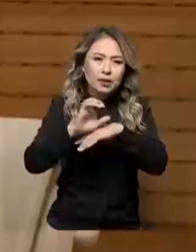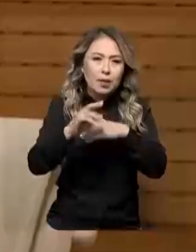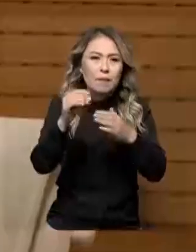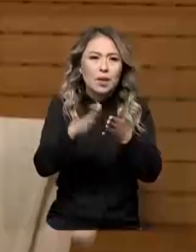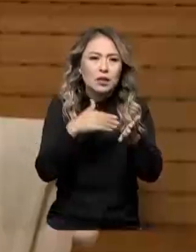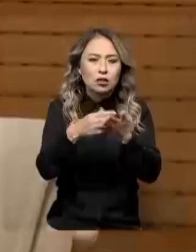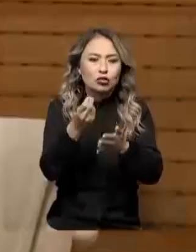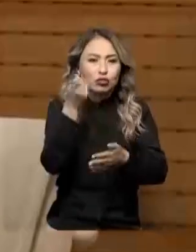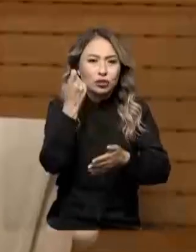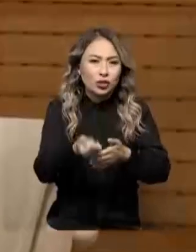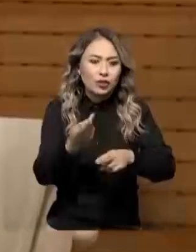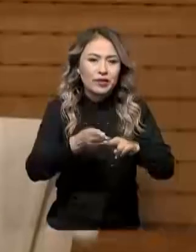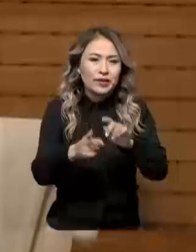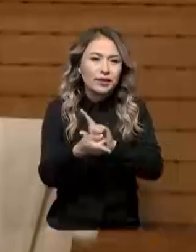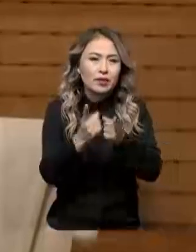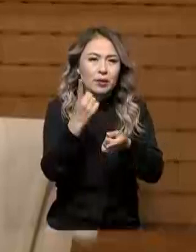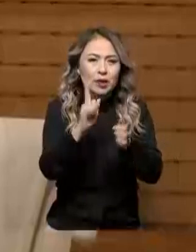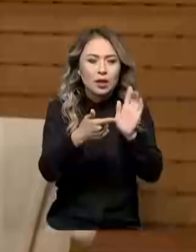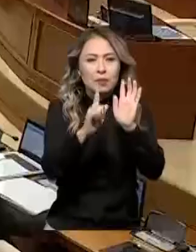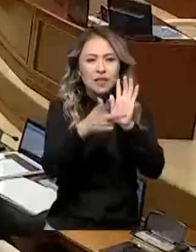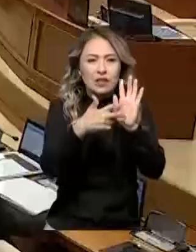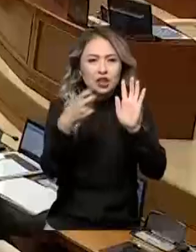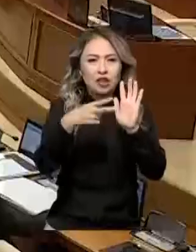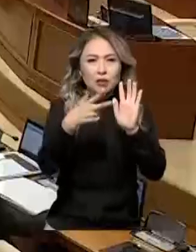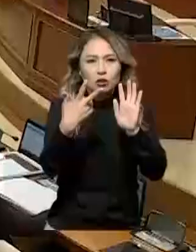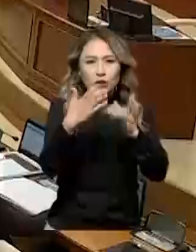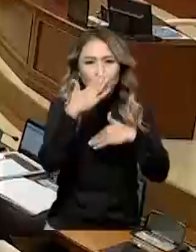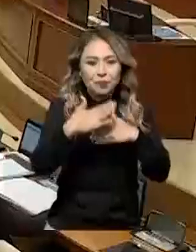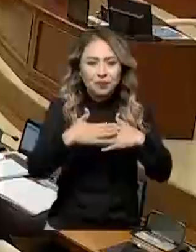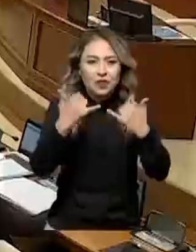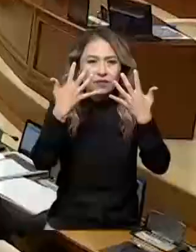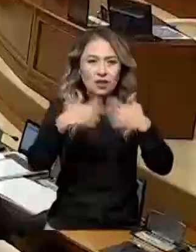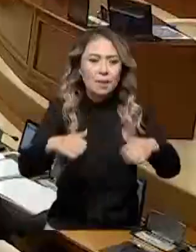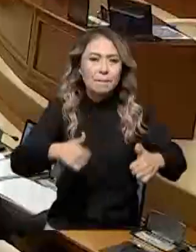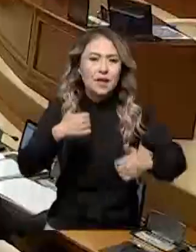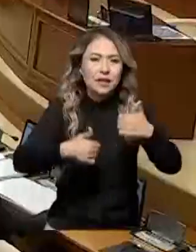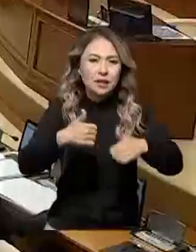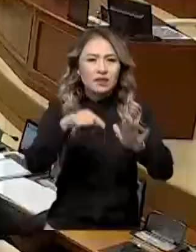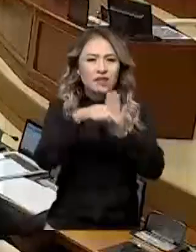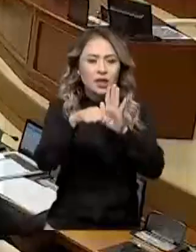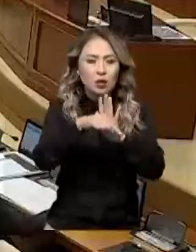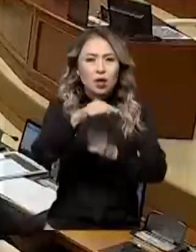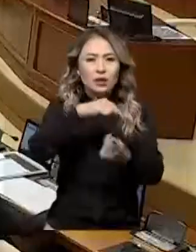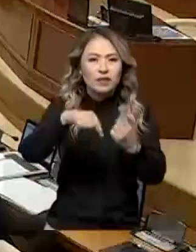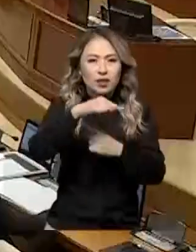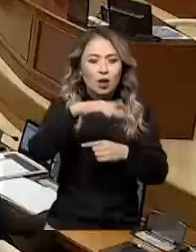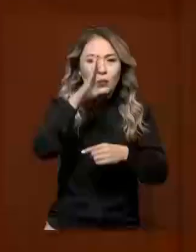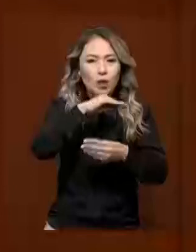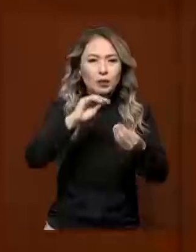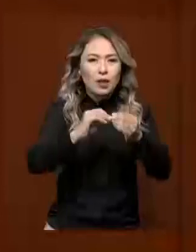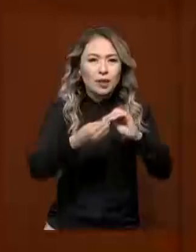әлде қайда арзан. Келісі 1800-2300 теңге шамасында. Осындай бәсекелестік ішкі өндіріске кері әсерін тигізіп